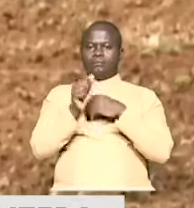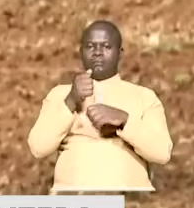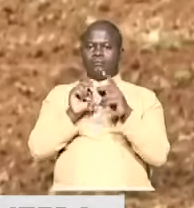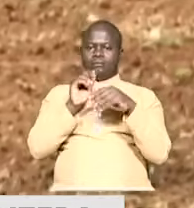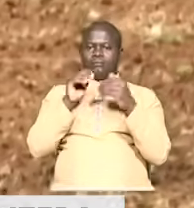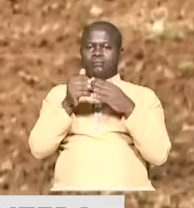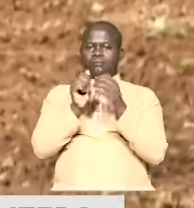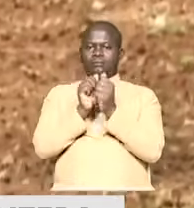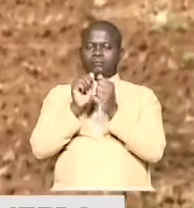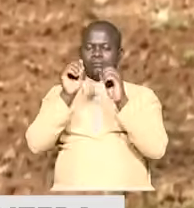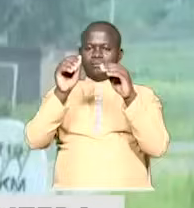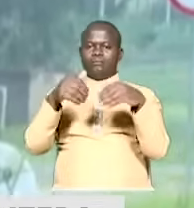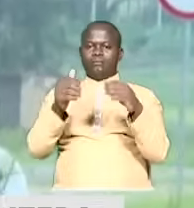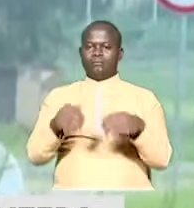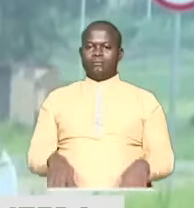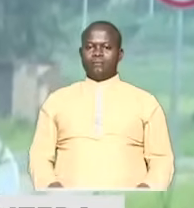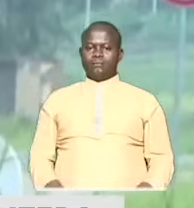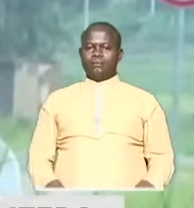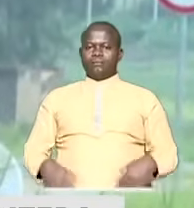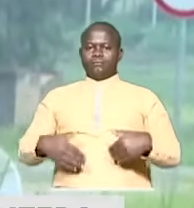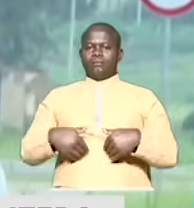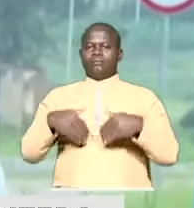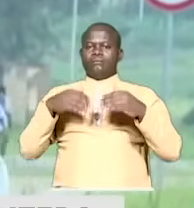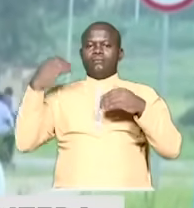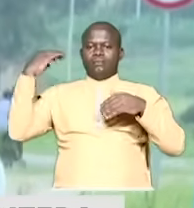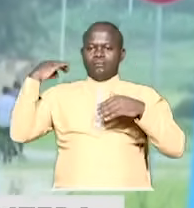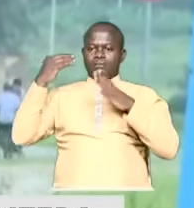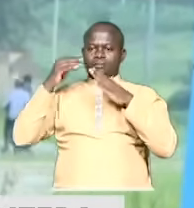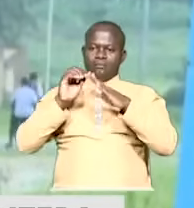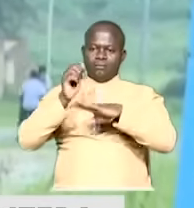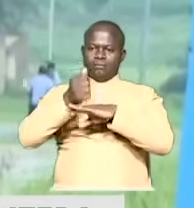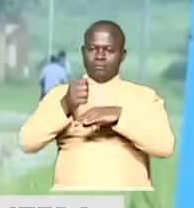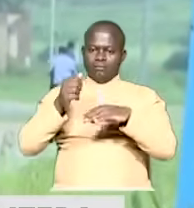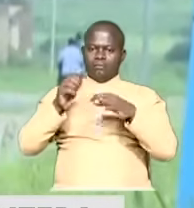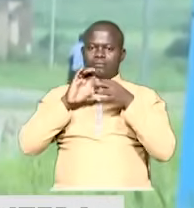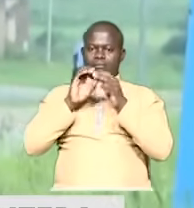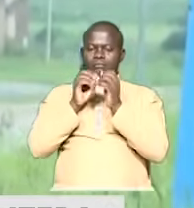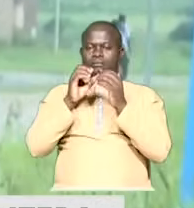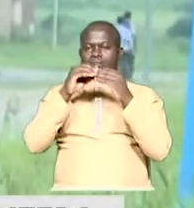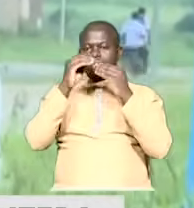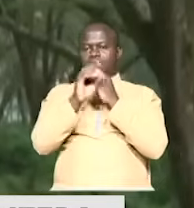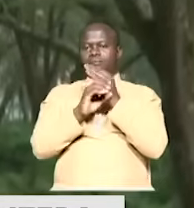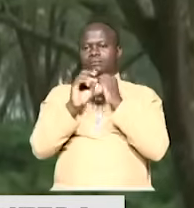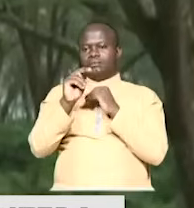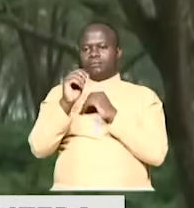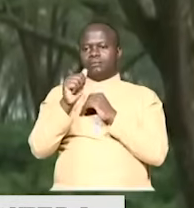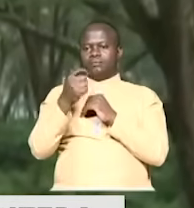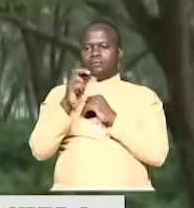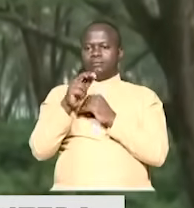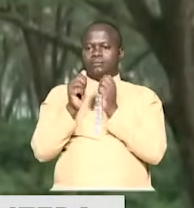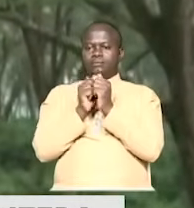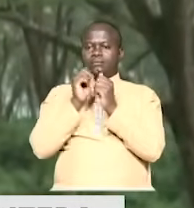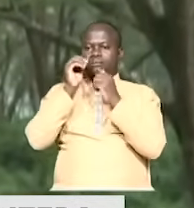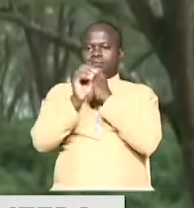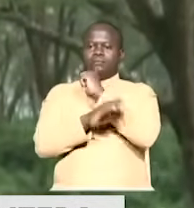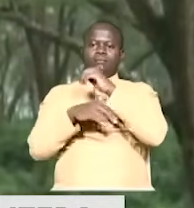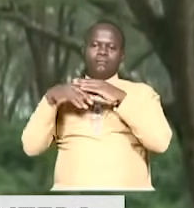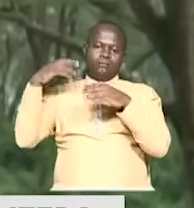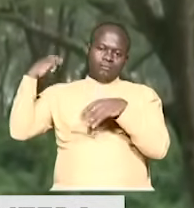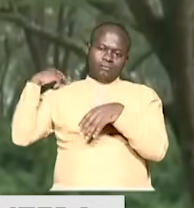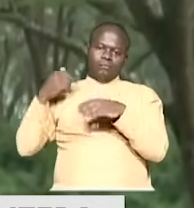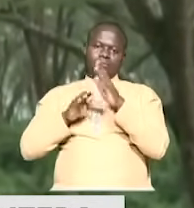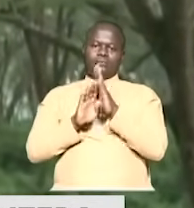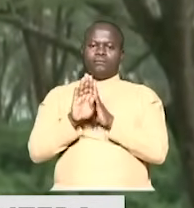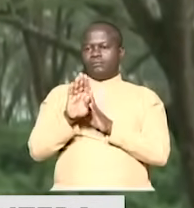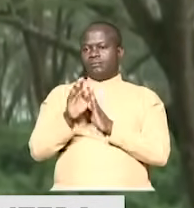by'abaturage birimo n'iby'ubuhinzi. Ni urubyiruko rw'abakorerabushake rwashyizweho ku bufatanye n'ubuyobozi bw'akarere ka Nyagatare n'urwego rw'igihugu rushinzwe iterambere.